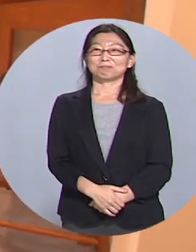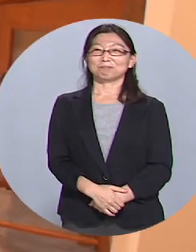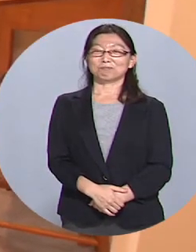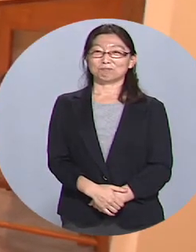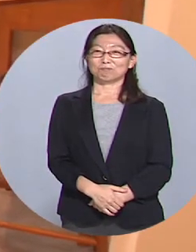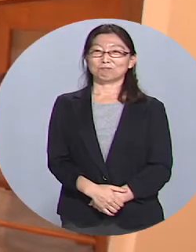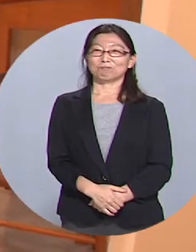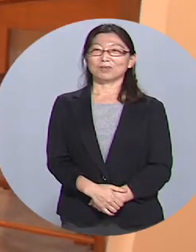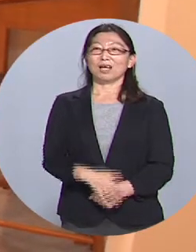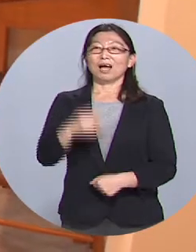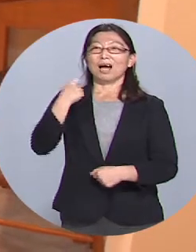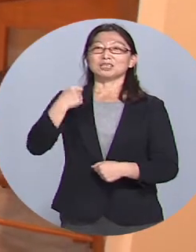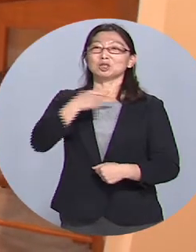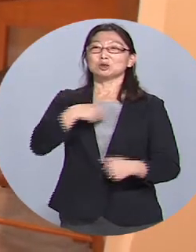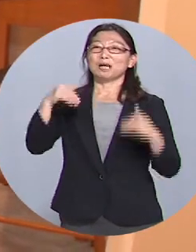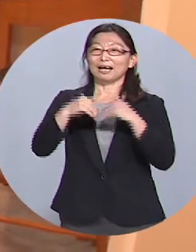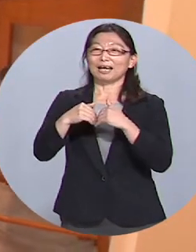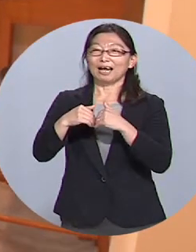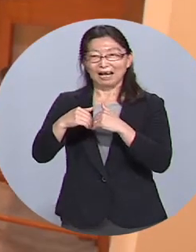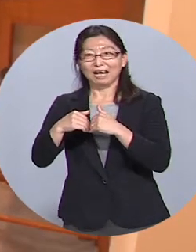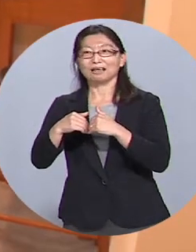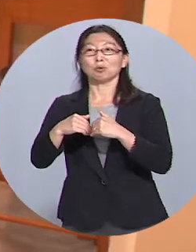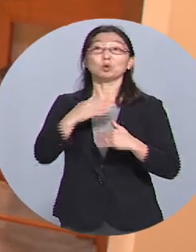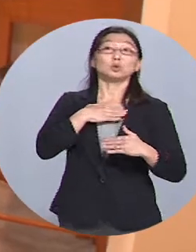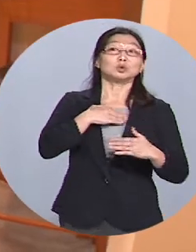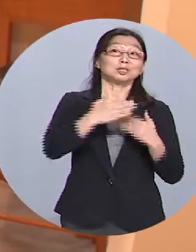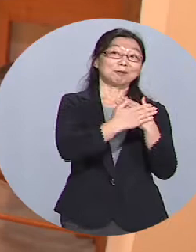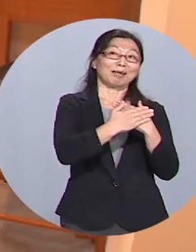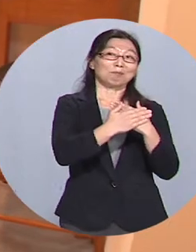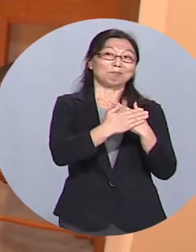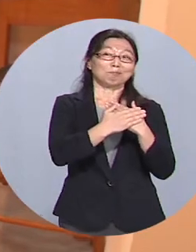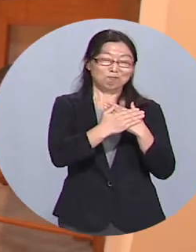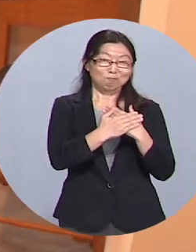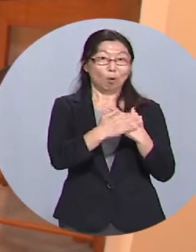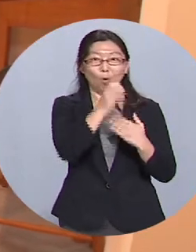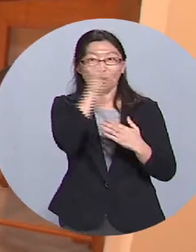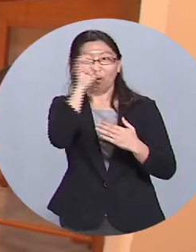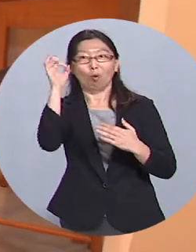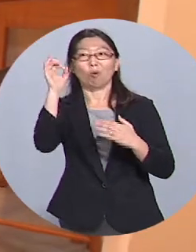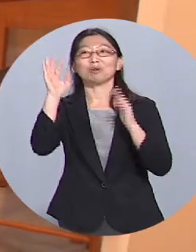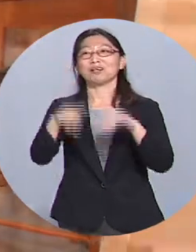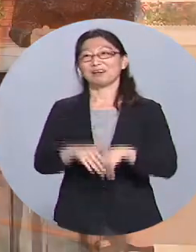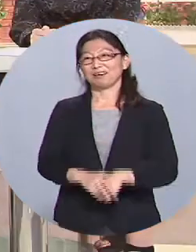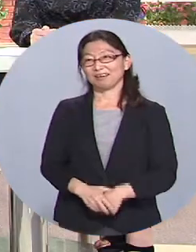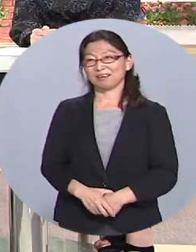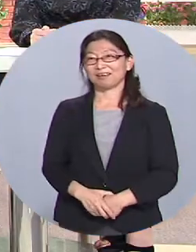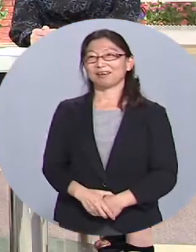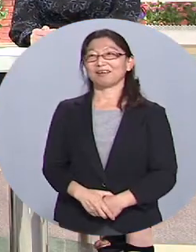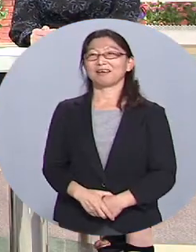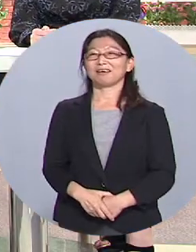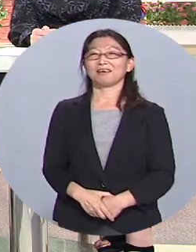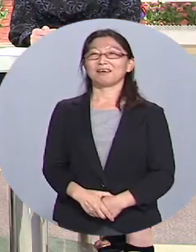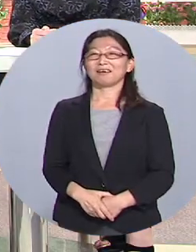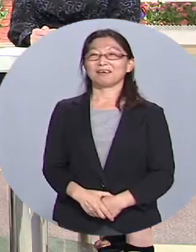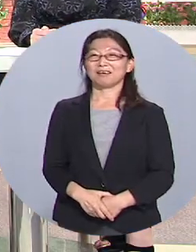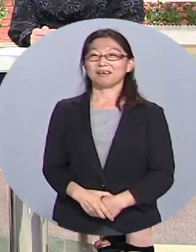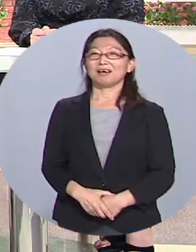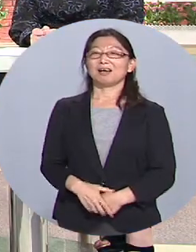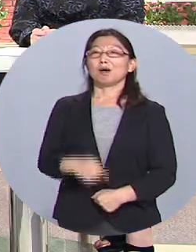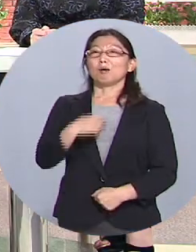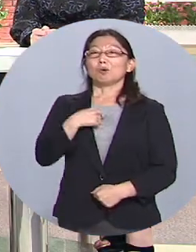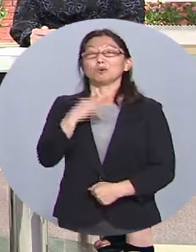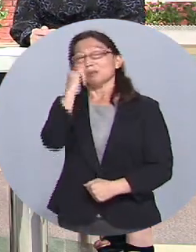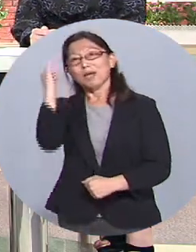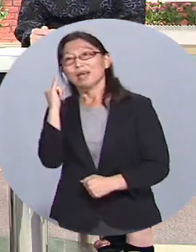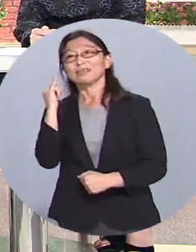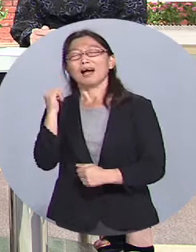暑い熊谷の涼しい一面をたくさん見つけることができた一日でした。 いや、なんか僕熊谷って